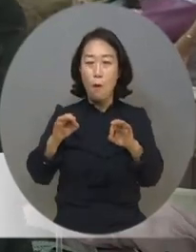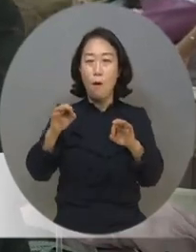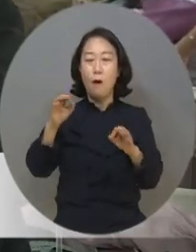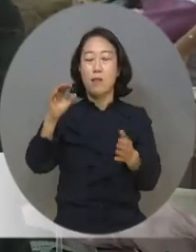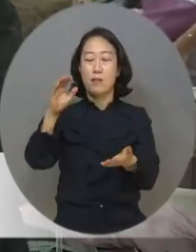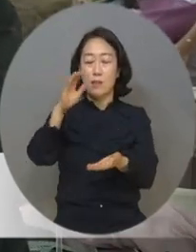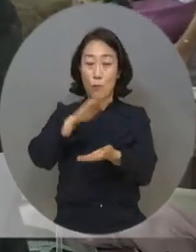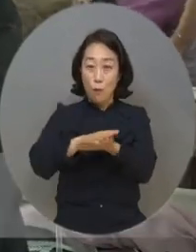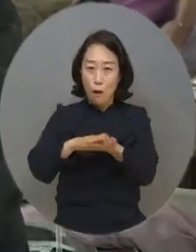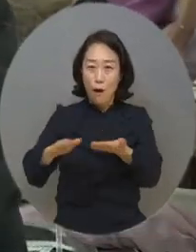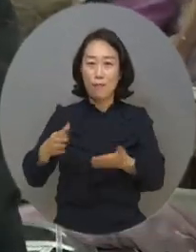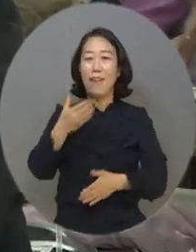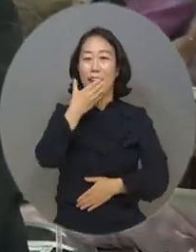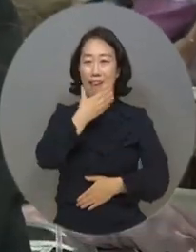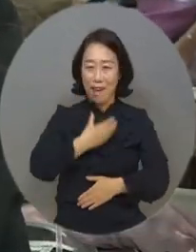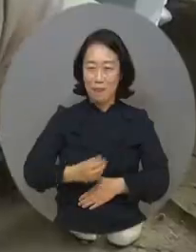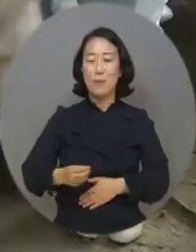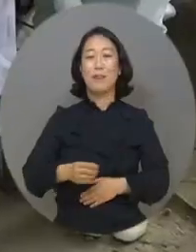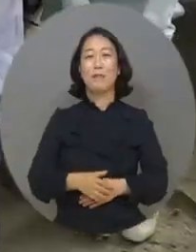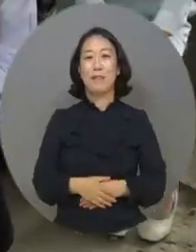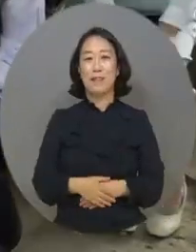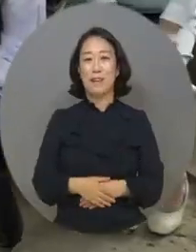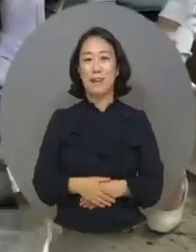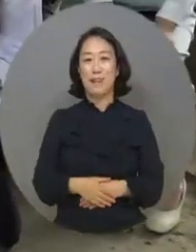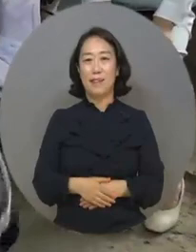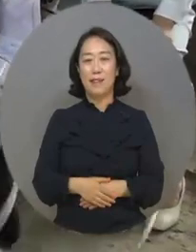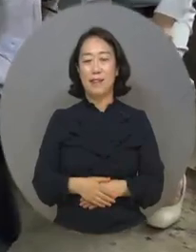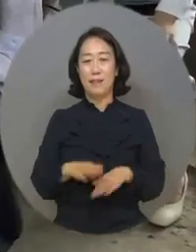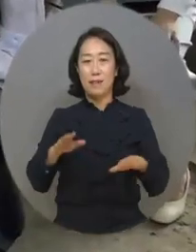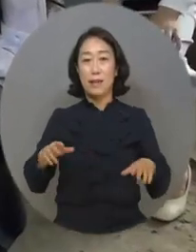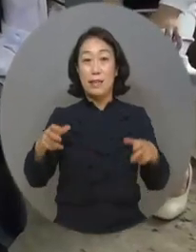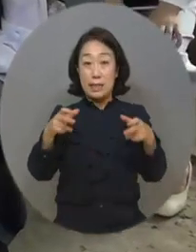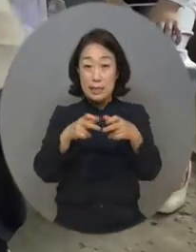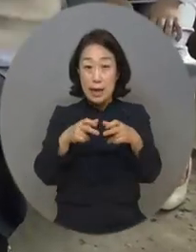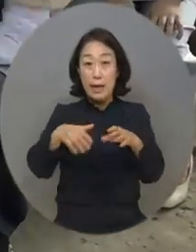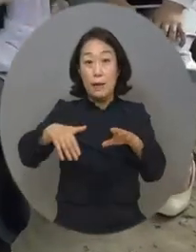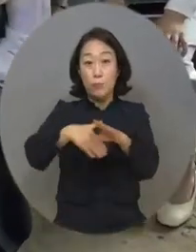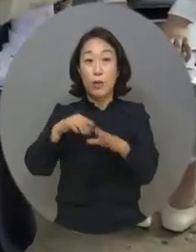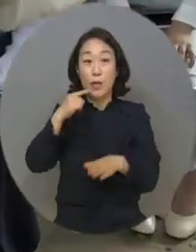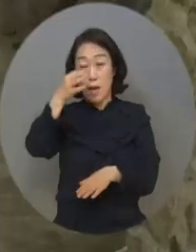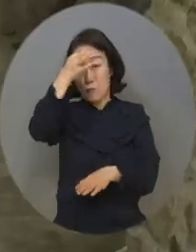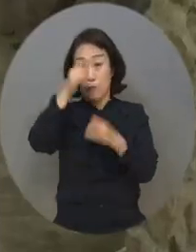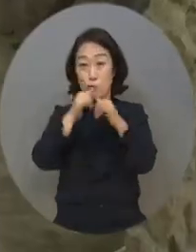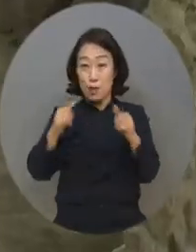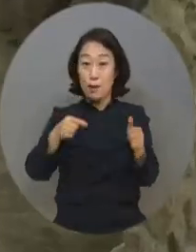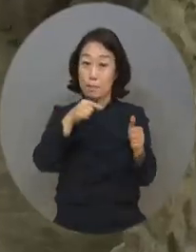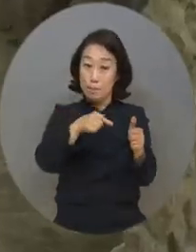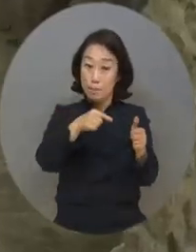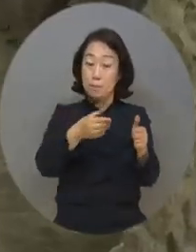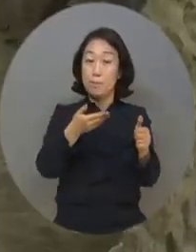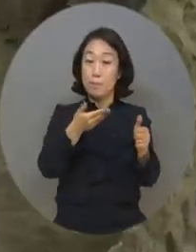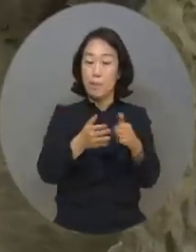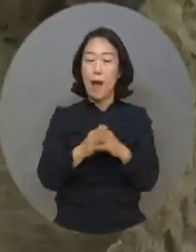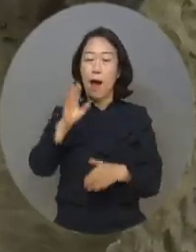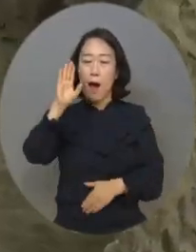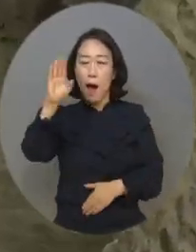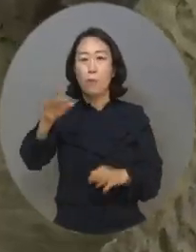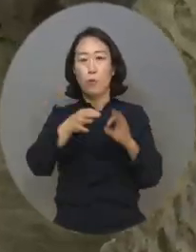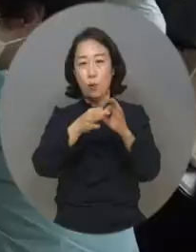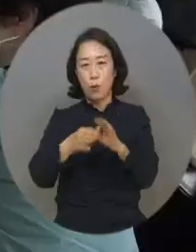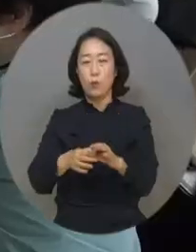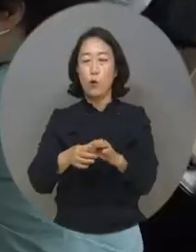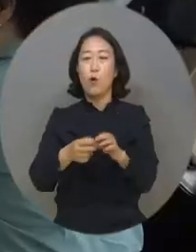너무 행복합니다. 네. 현재 장애문화예술인으로 활동하고 있는 김장훈 씨는 앞으로도